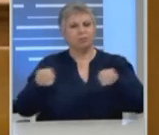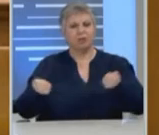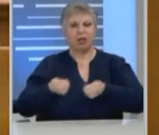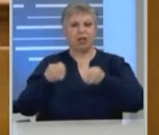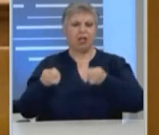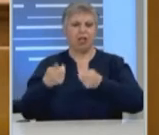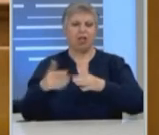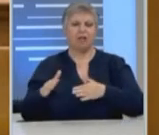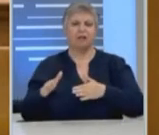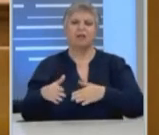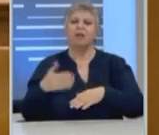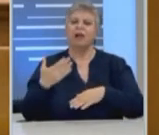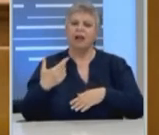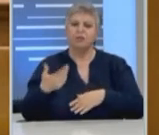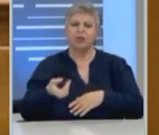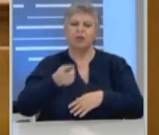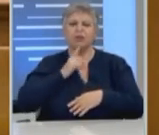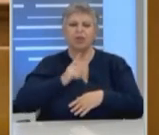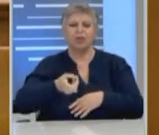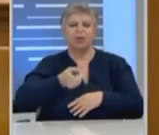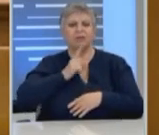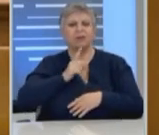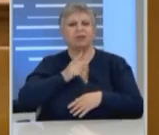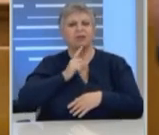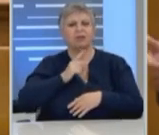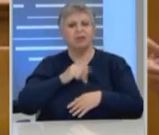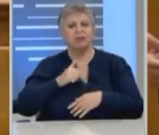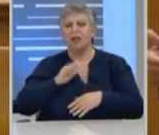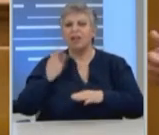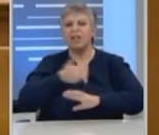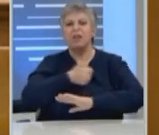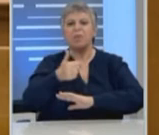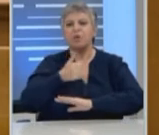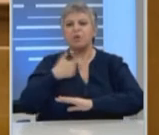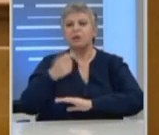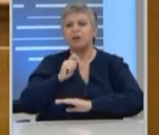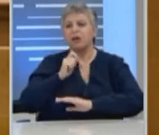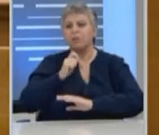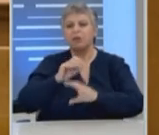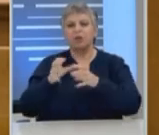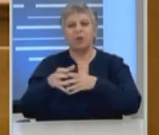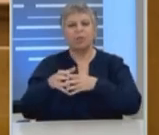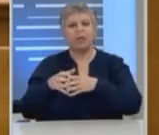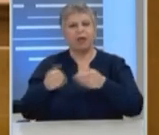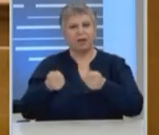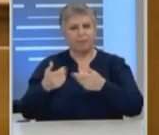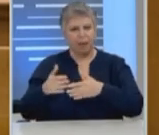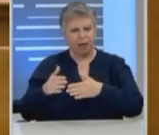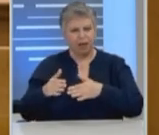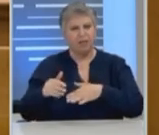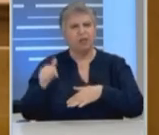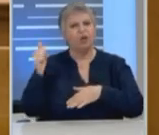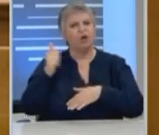αντιπολίτευσης αναπαράγει και δεν τα αναπαράγει μόνο αυτή. Με μία